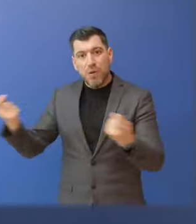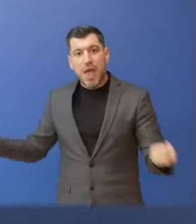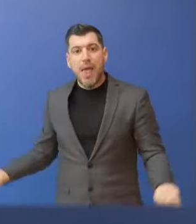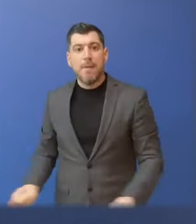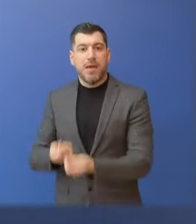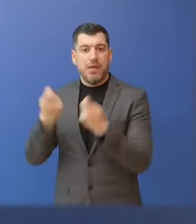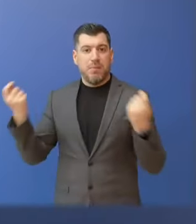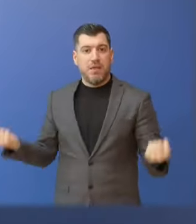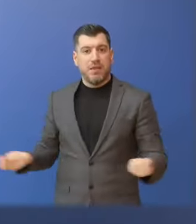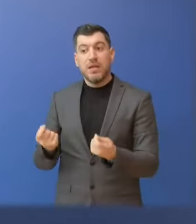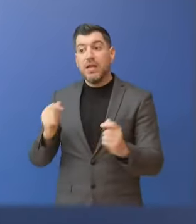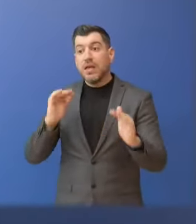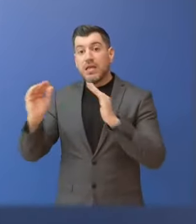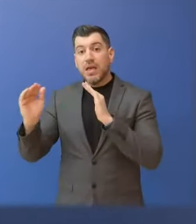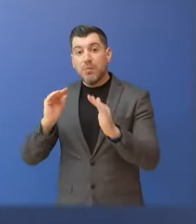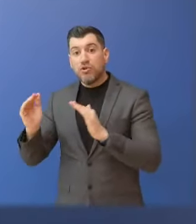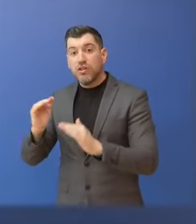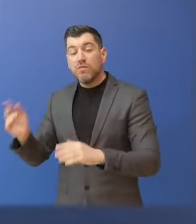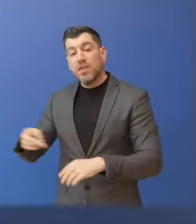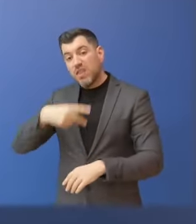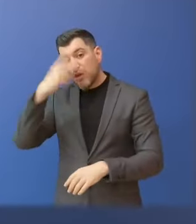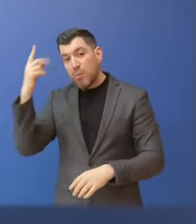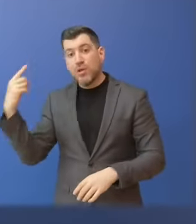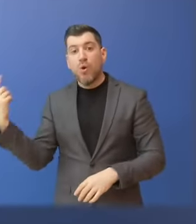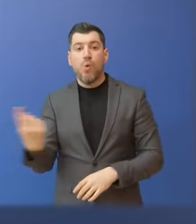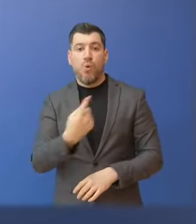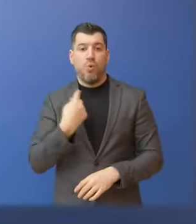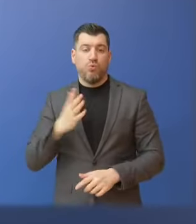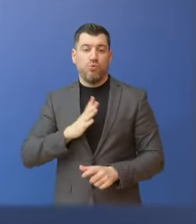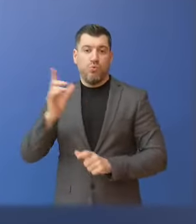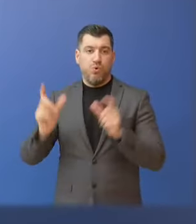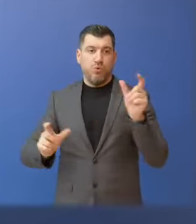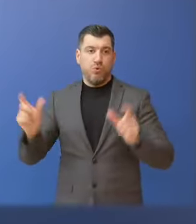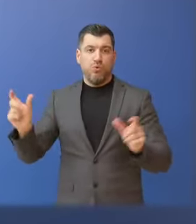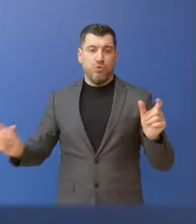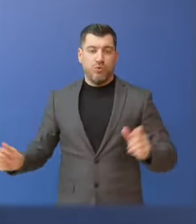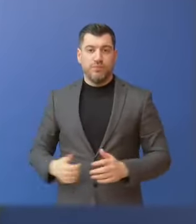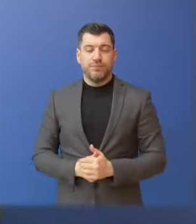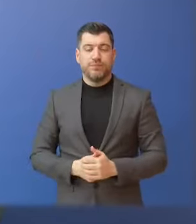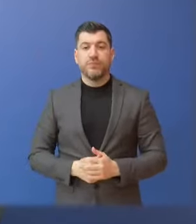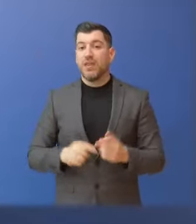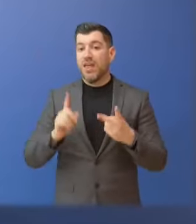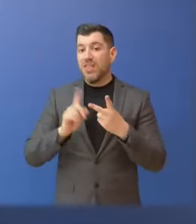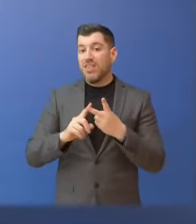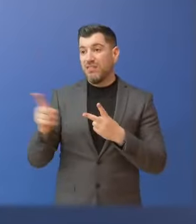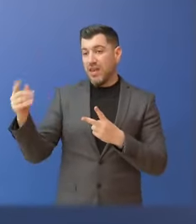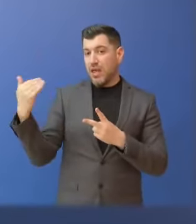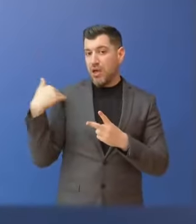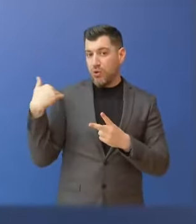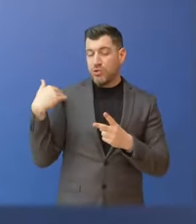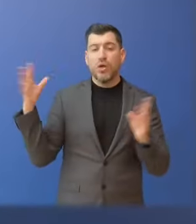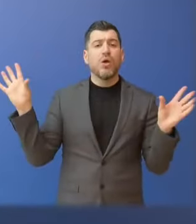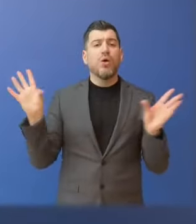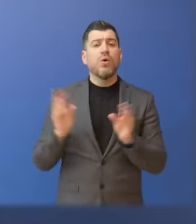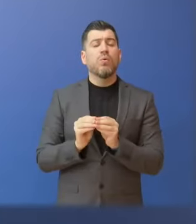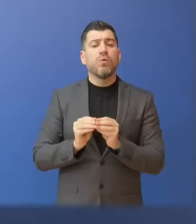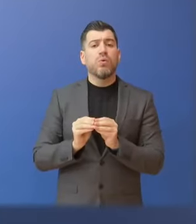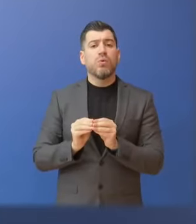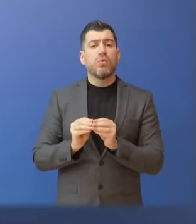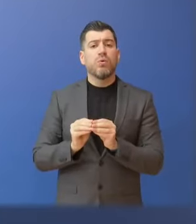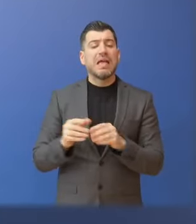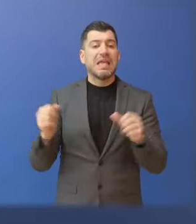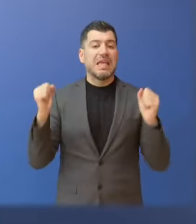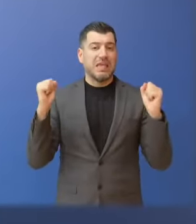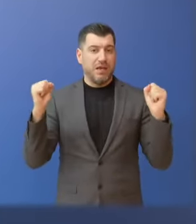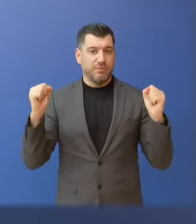προστατεύει τα δικαιώματα του συνόλου των πολιτών δεύτερος σκέλος ερώτησης αφορά ε